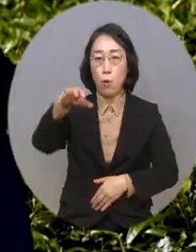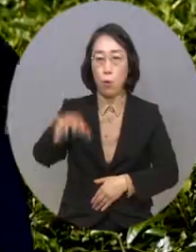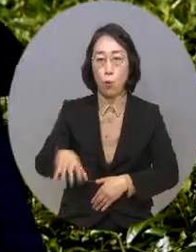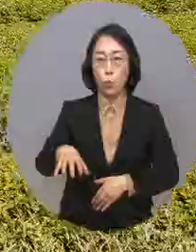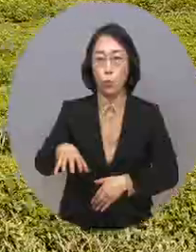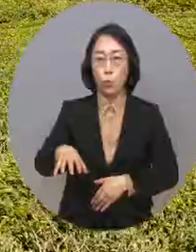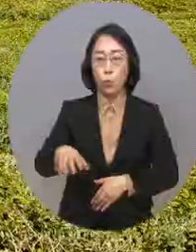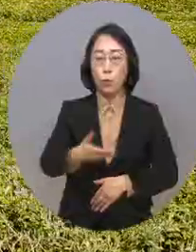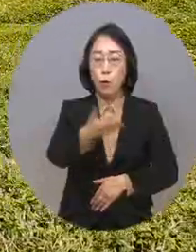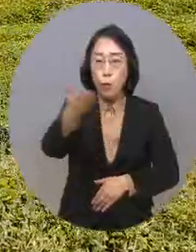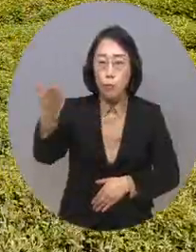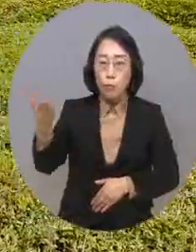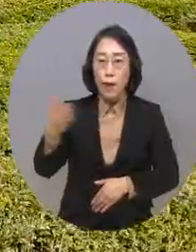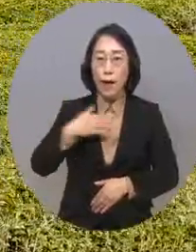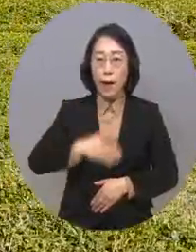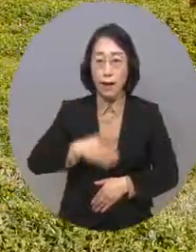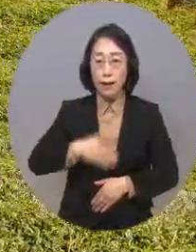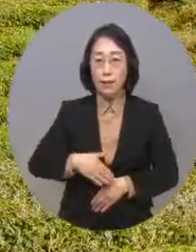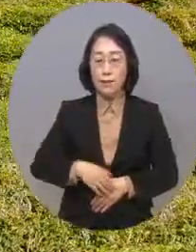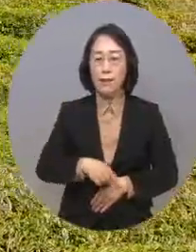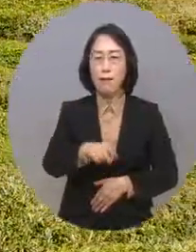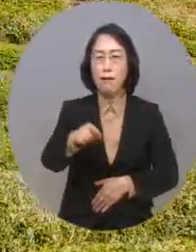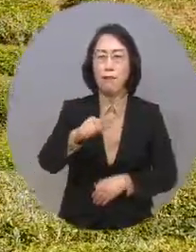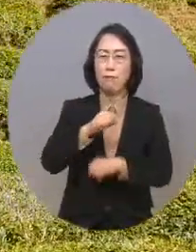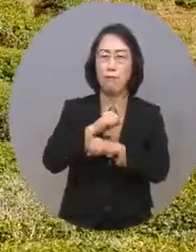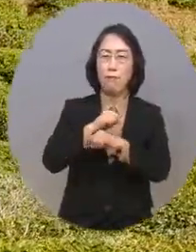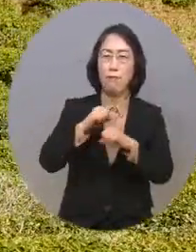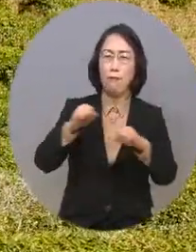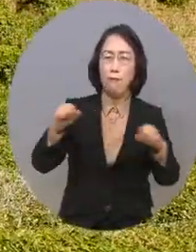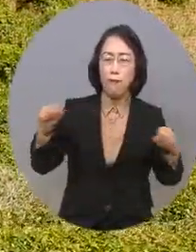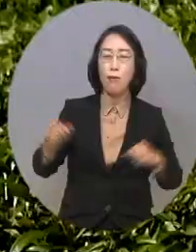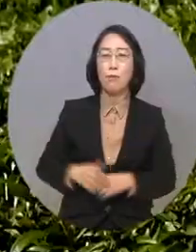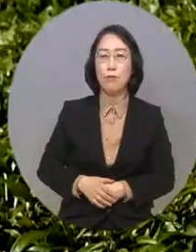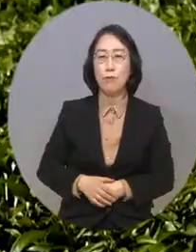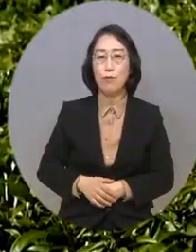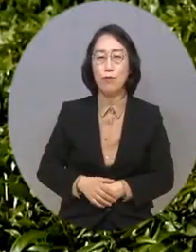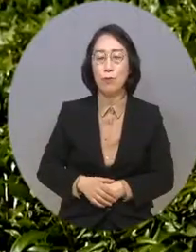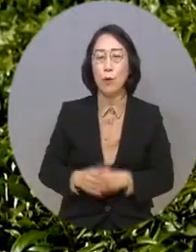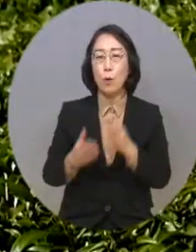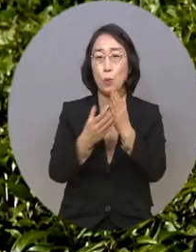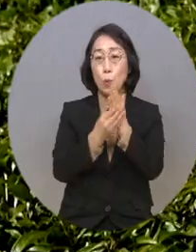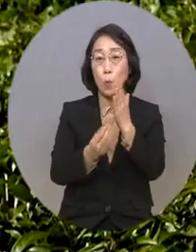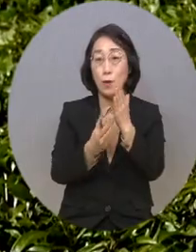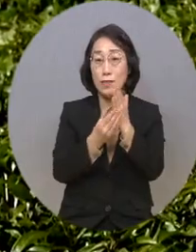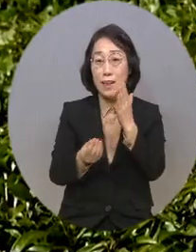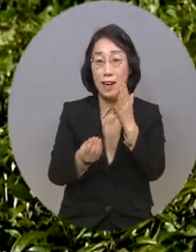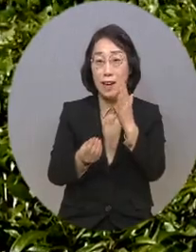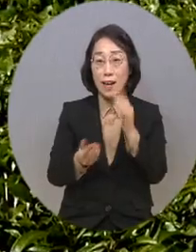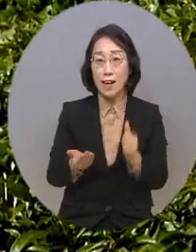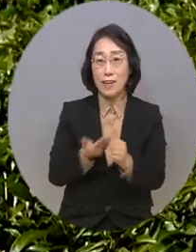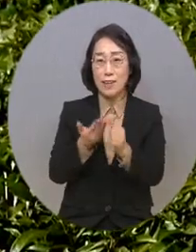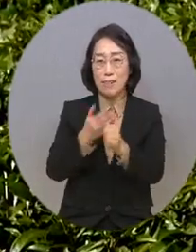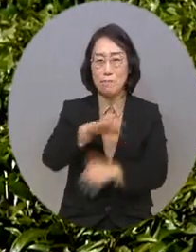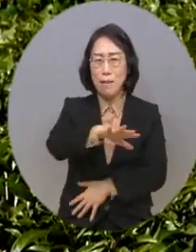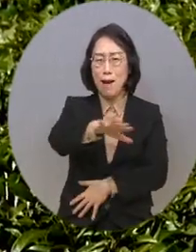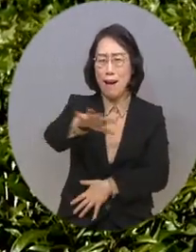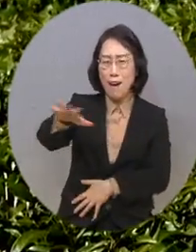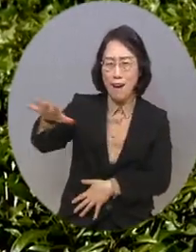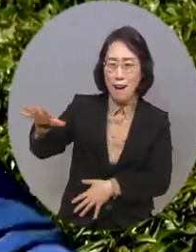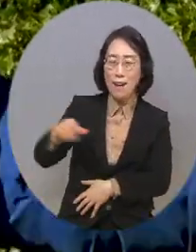보성하면은 우리가 가향이기 때문에 이렇게 멋진 녹차의 향기가 가득한 것 같습니다. 자,